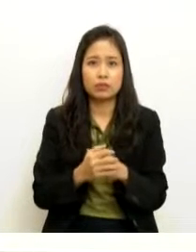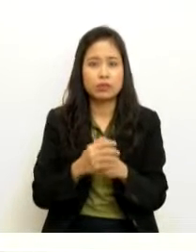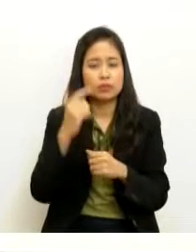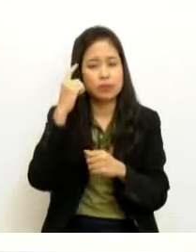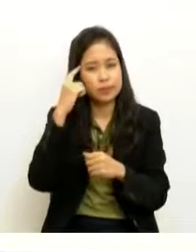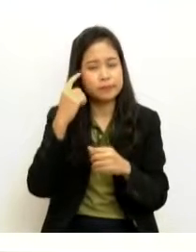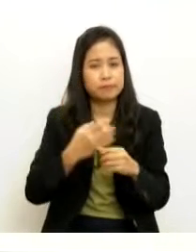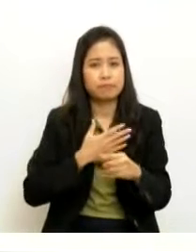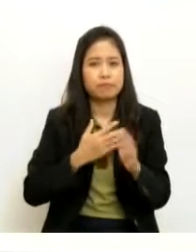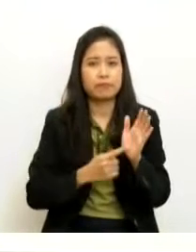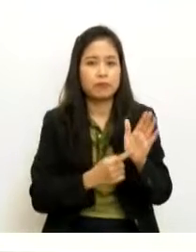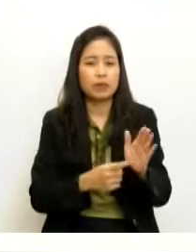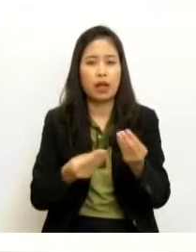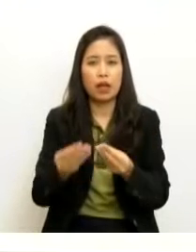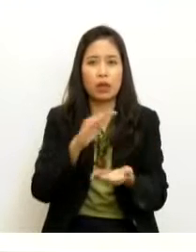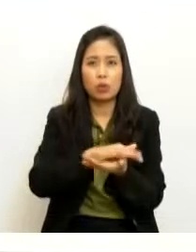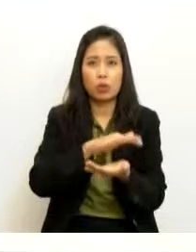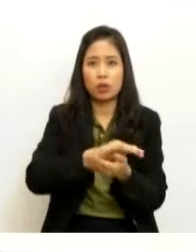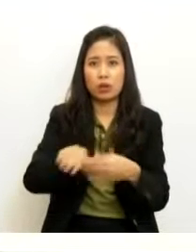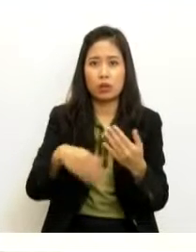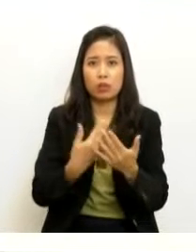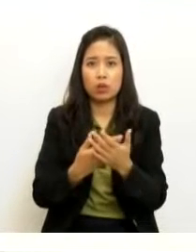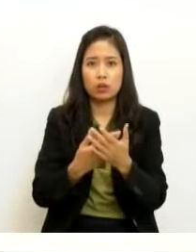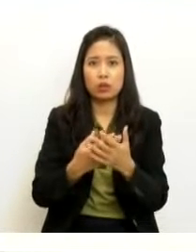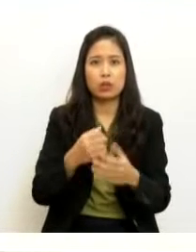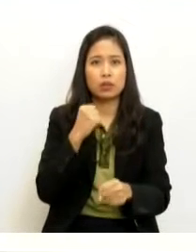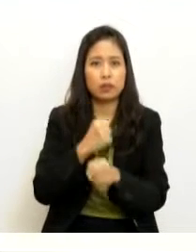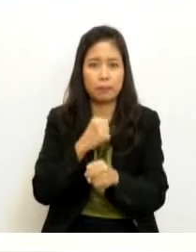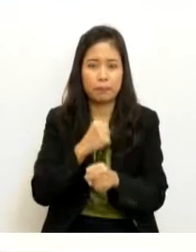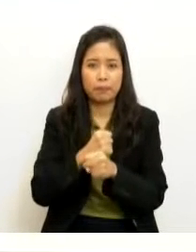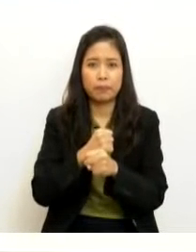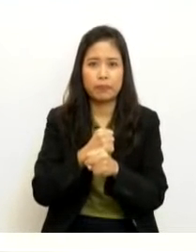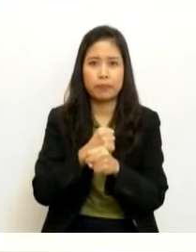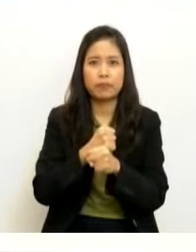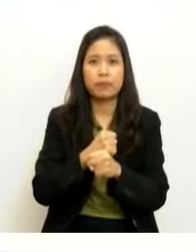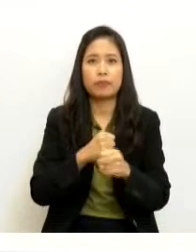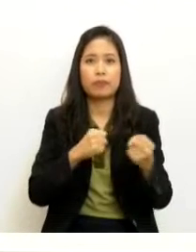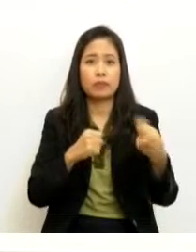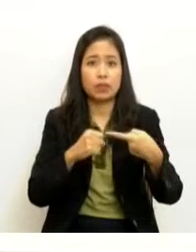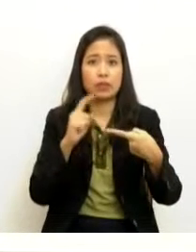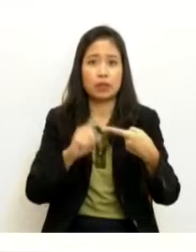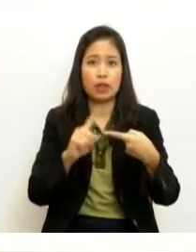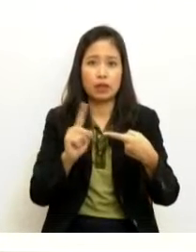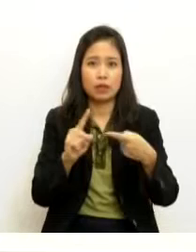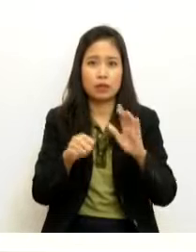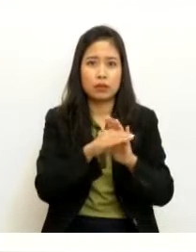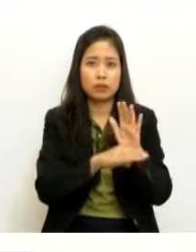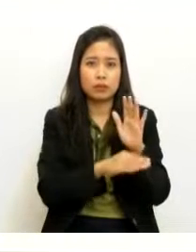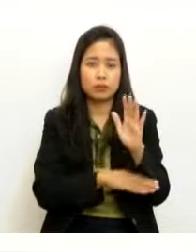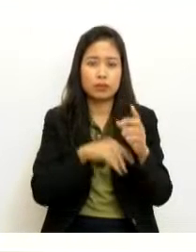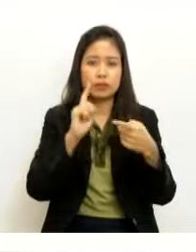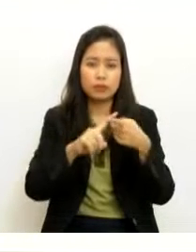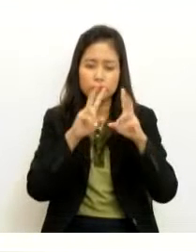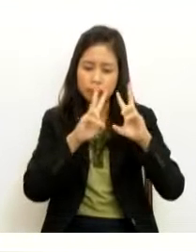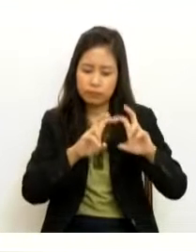ญชวนให้ทุกโรงเรียนเนี่ยนะครับได้ดำเนินการขั้นที่หนึ่งคือลองลงมือสำรวจสิครับ